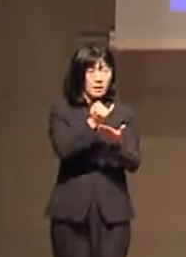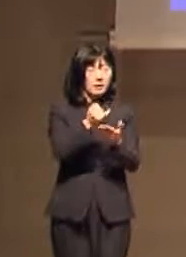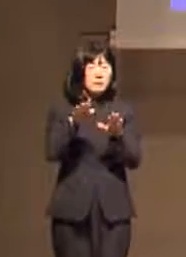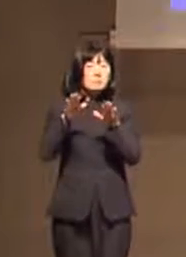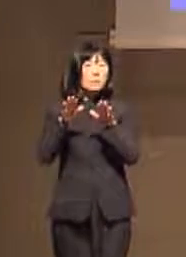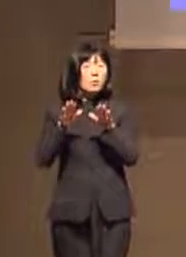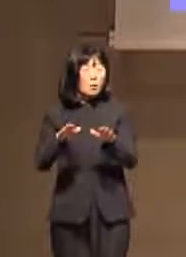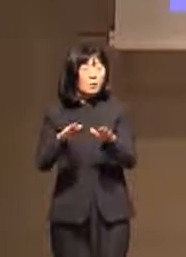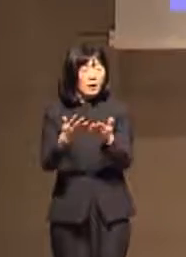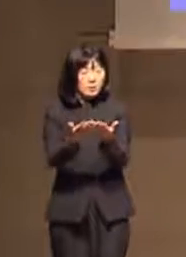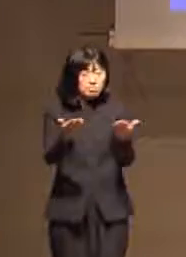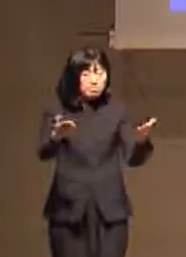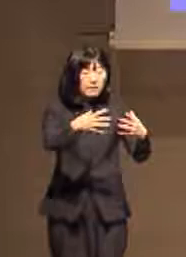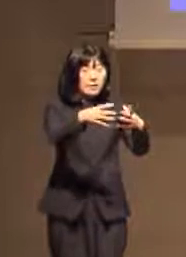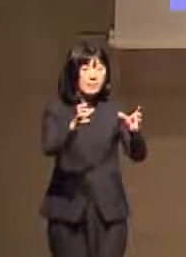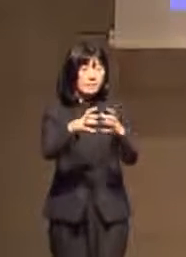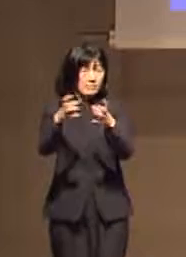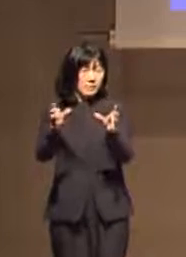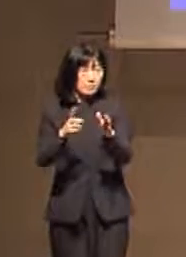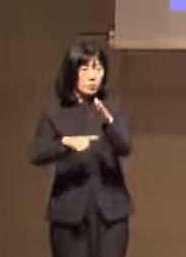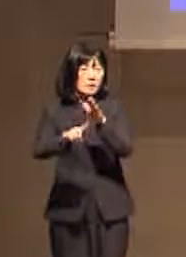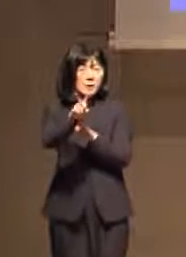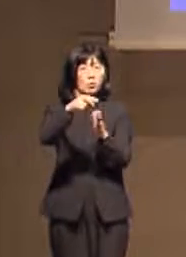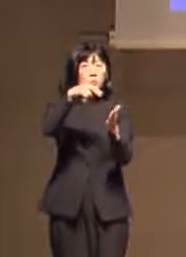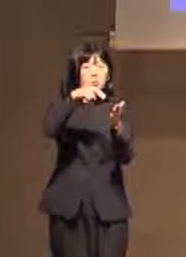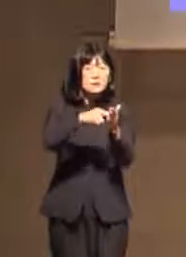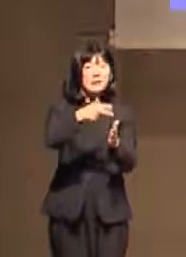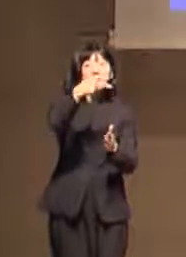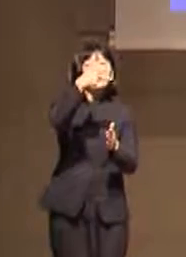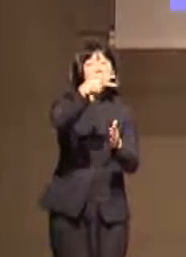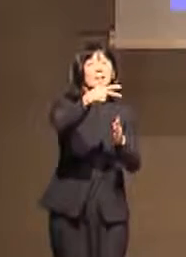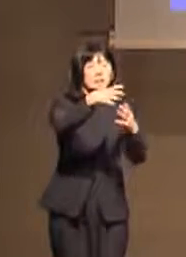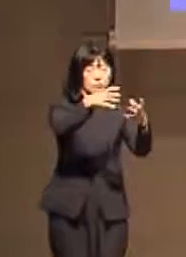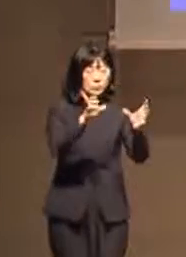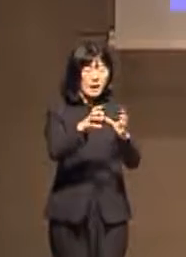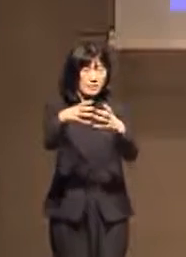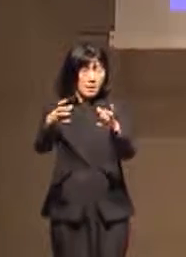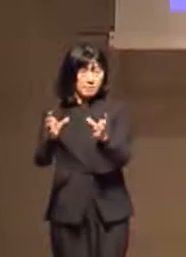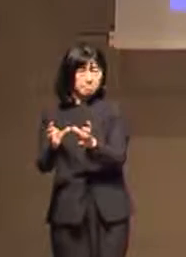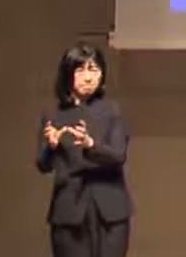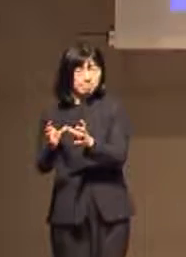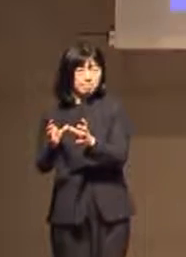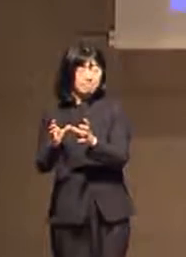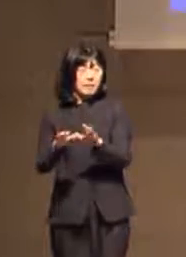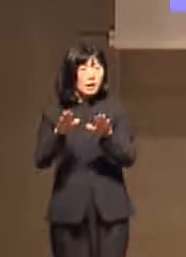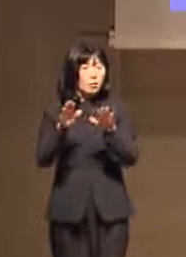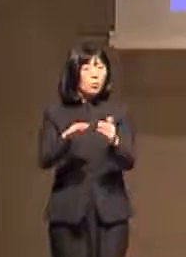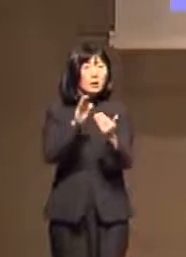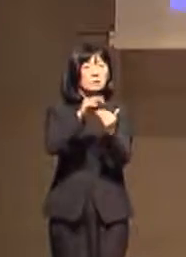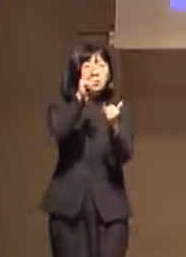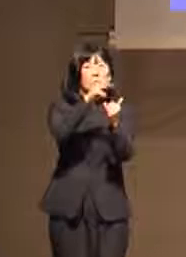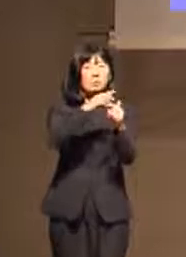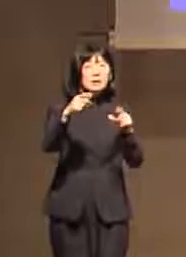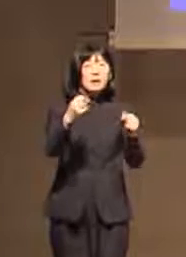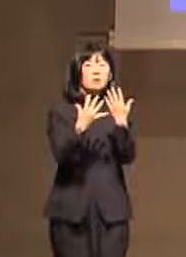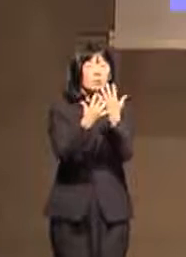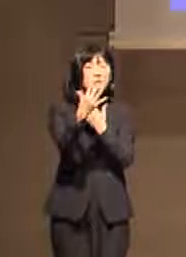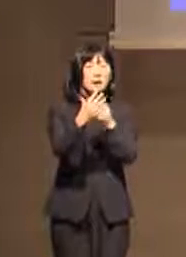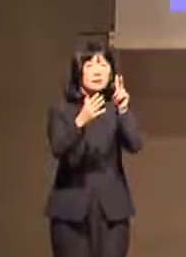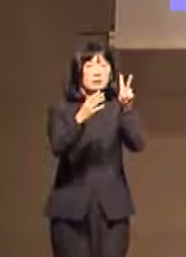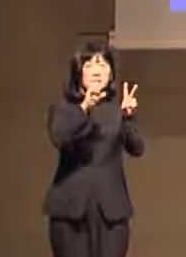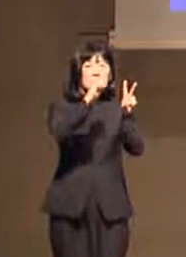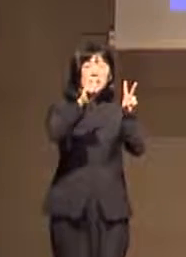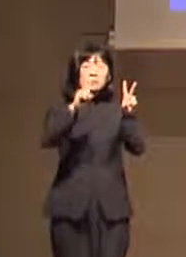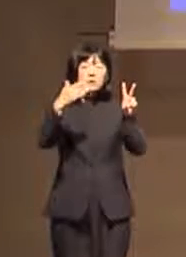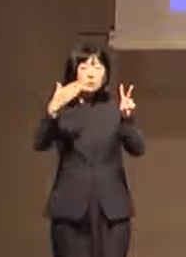回の出展団体から代表して7つの団体から今回の防災国体2019の